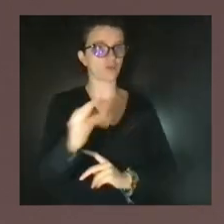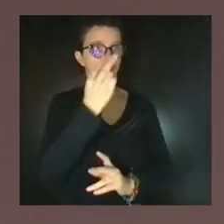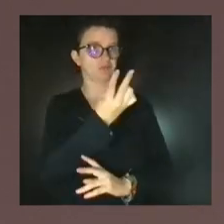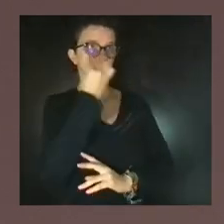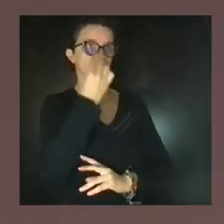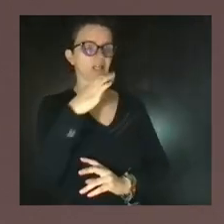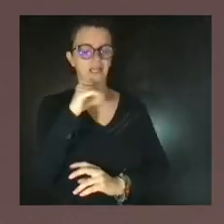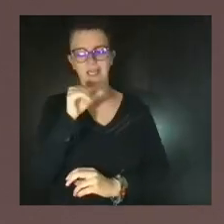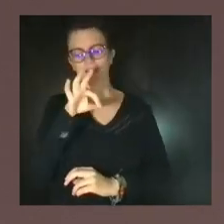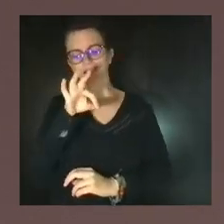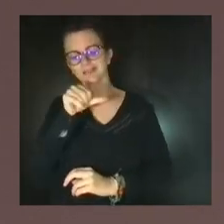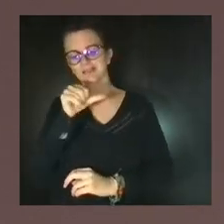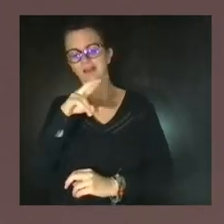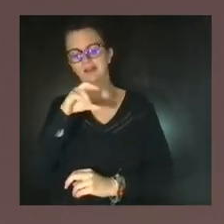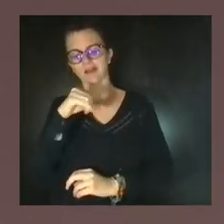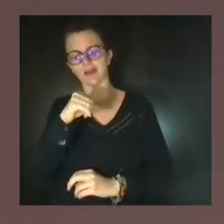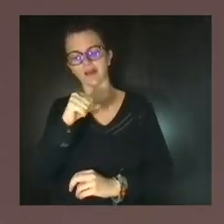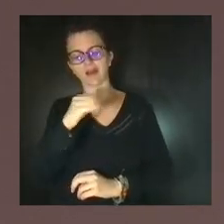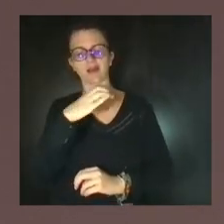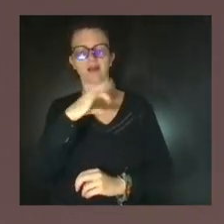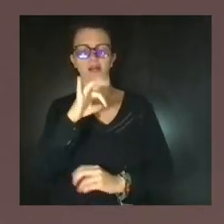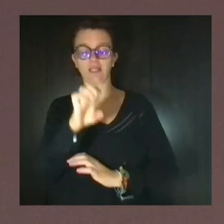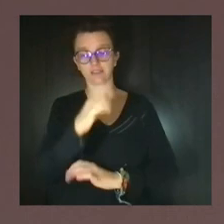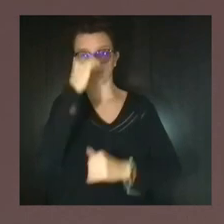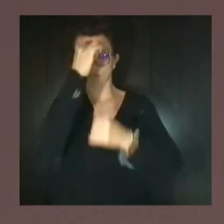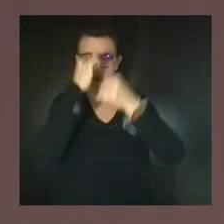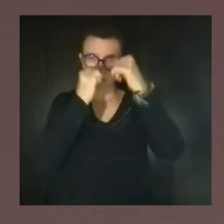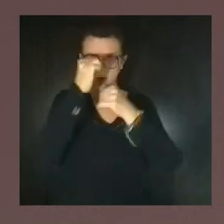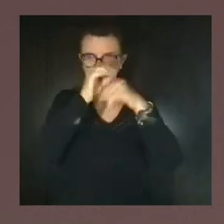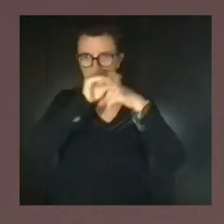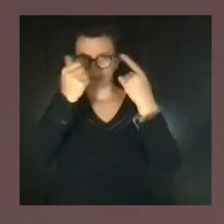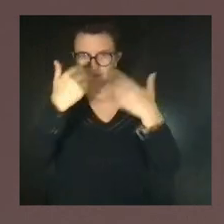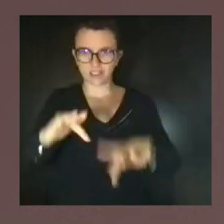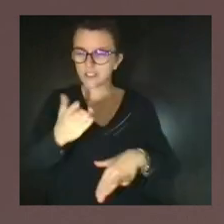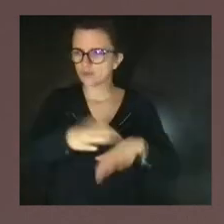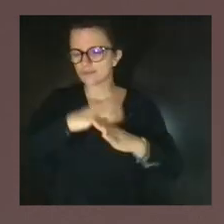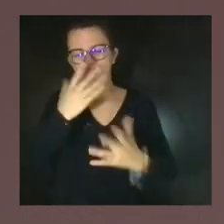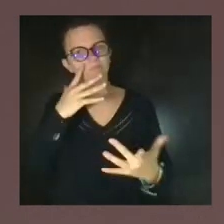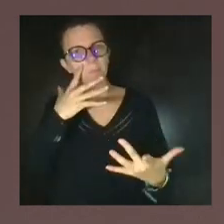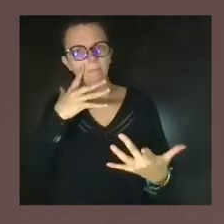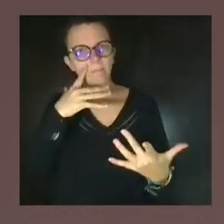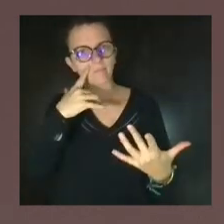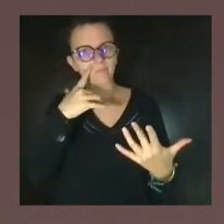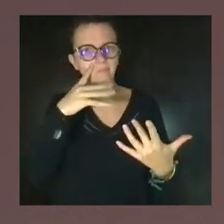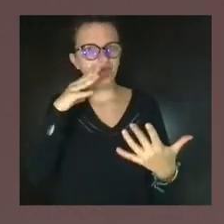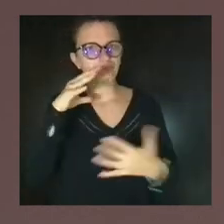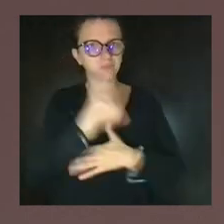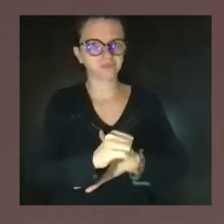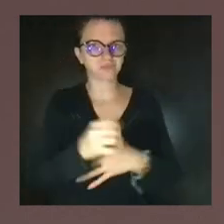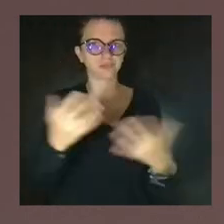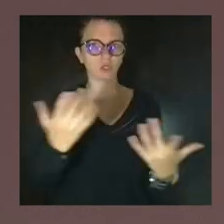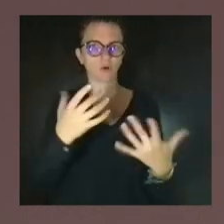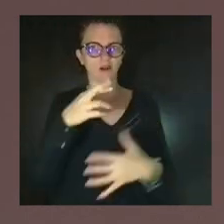cataracte. Et après opération de la cataracte, on s'est rendu compte que ce n'était pas simplement une cataracte, mais ma rétine avait été touchée